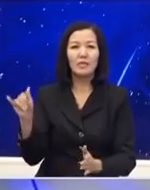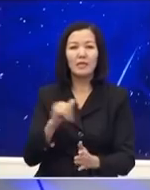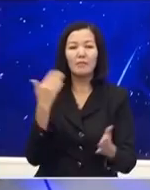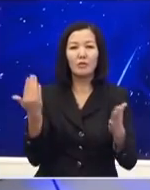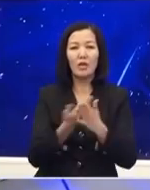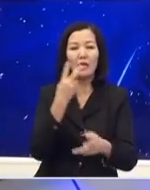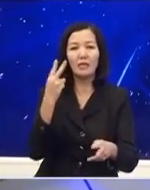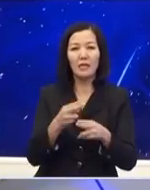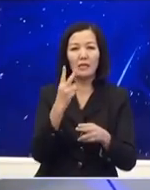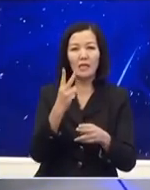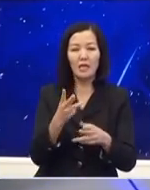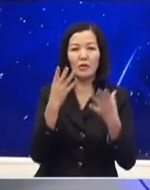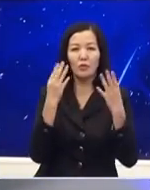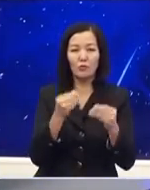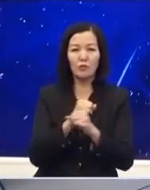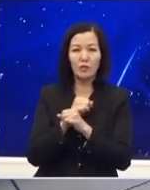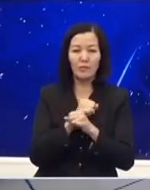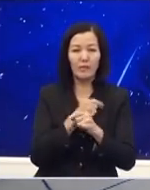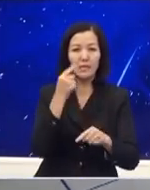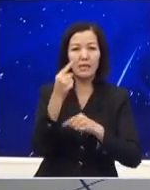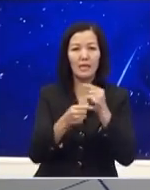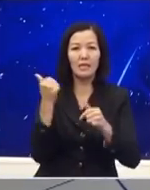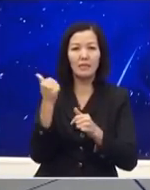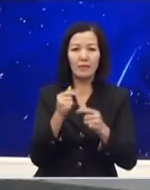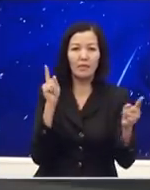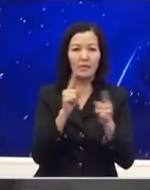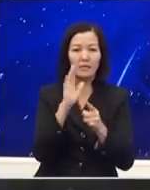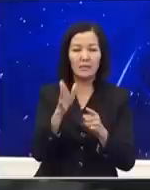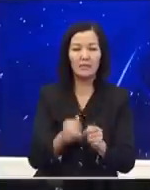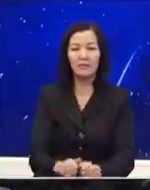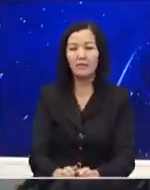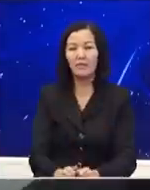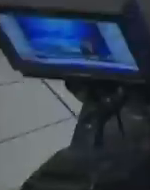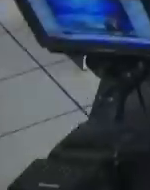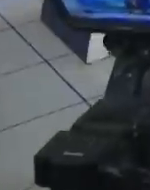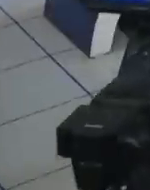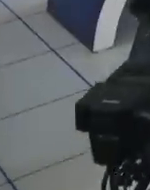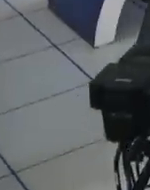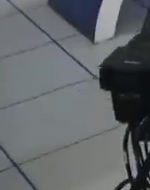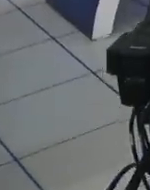Қымбатты көрермен, бүгінге келіп түскен ақпараттар легі осындай. Назарларыңызға рахмет. Амандықпен жүздескенше.